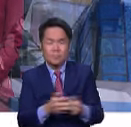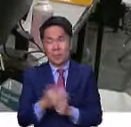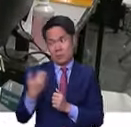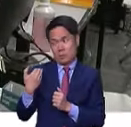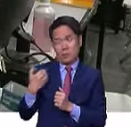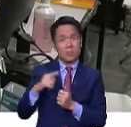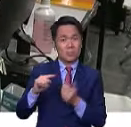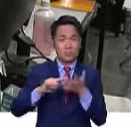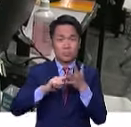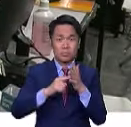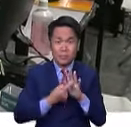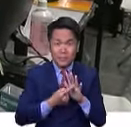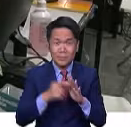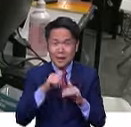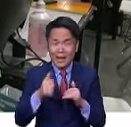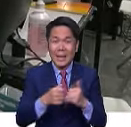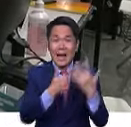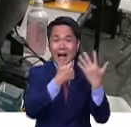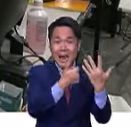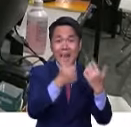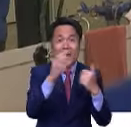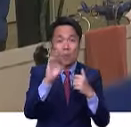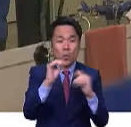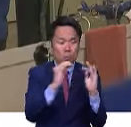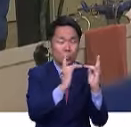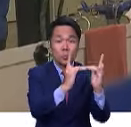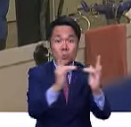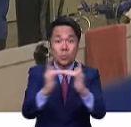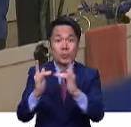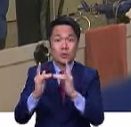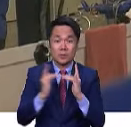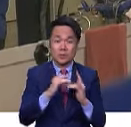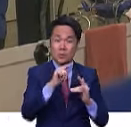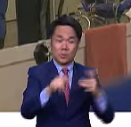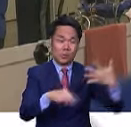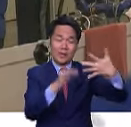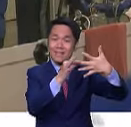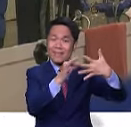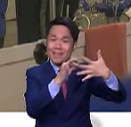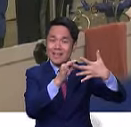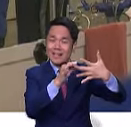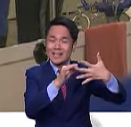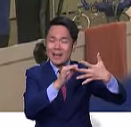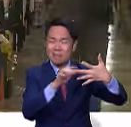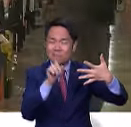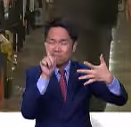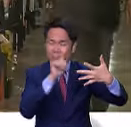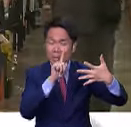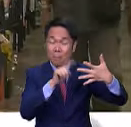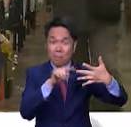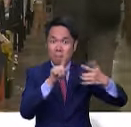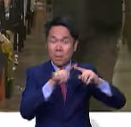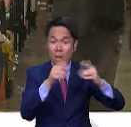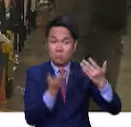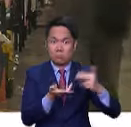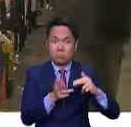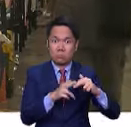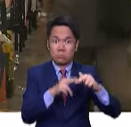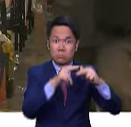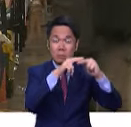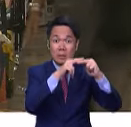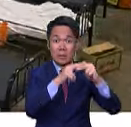mulanya, PKRC itu hanya mempunyai 60 buah katil bagi pesakit kategori 3. Namun kini jumlahnya lebih